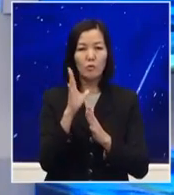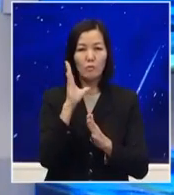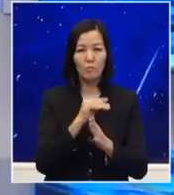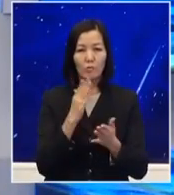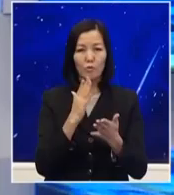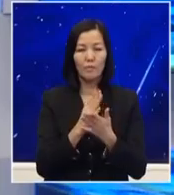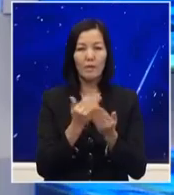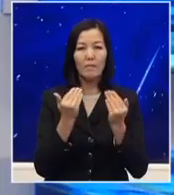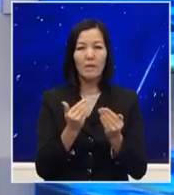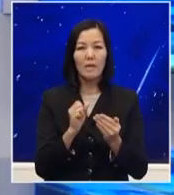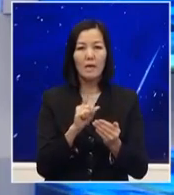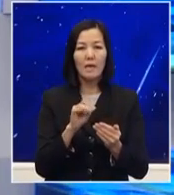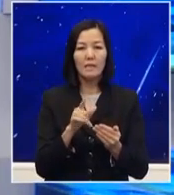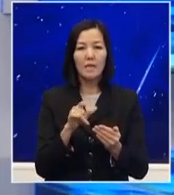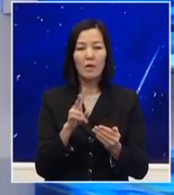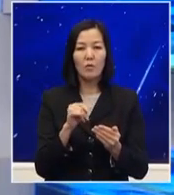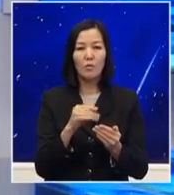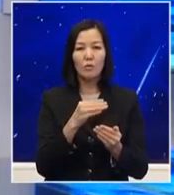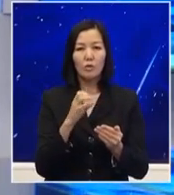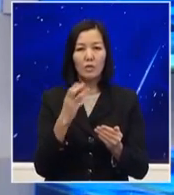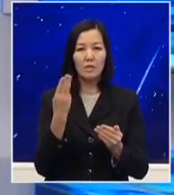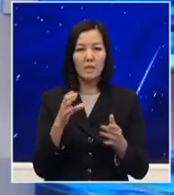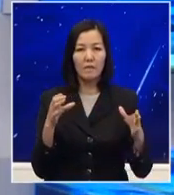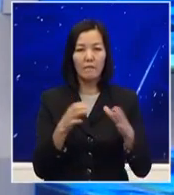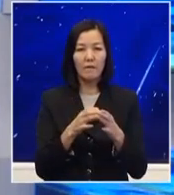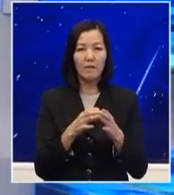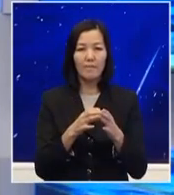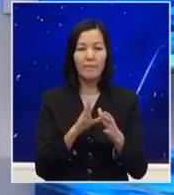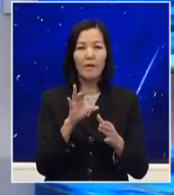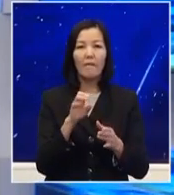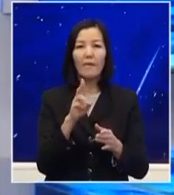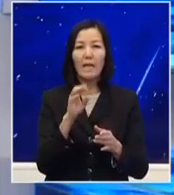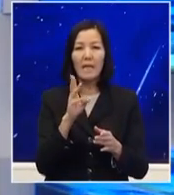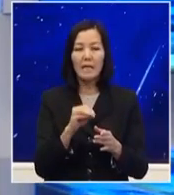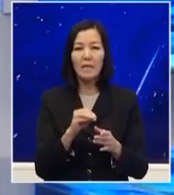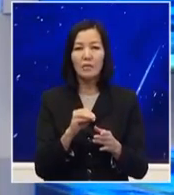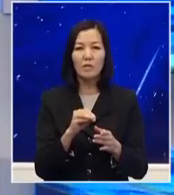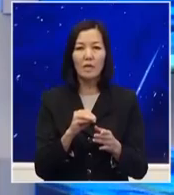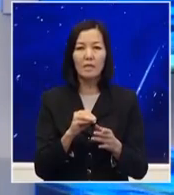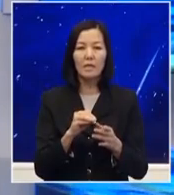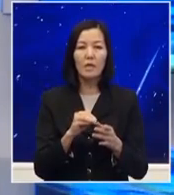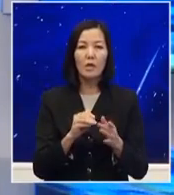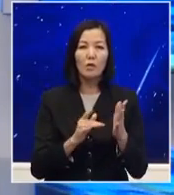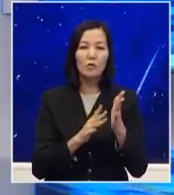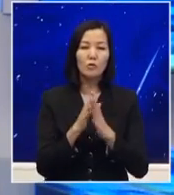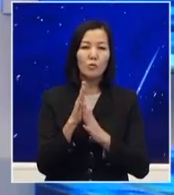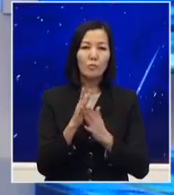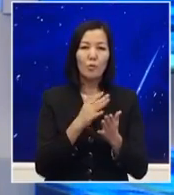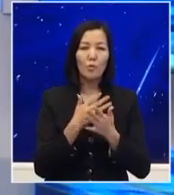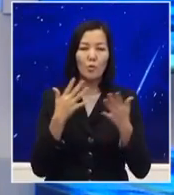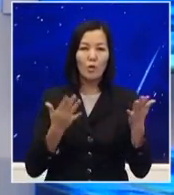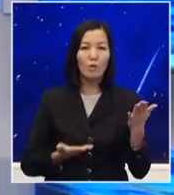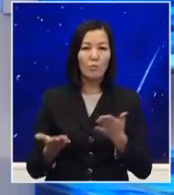береді. Биыл аумақтағы Азия Голд жауапкершілігі шектеулі серіктестігі валериан, яғни шүйгін шөп тамырынан мол өнім алды.